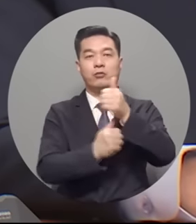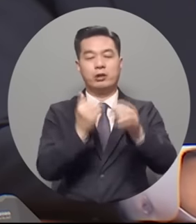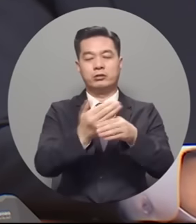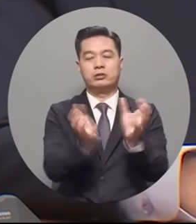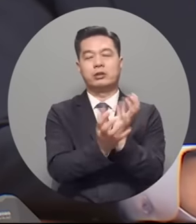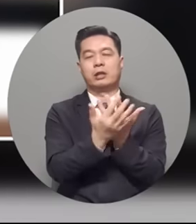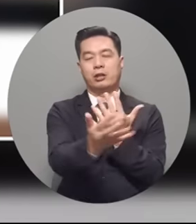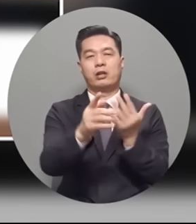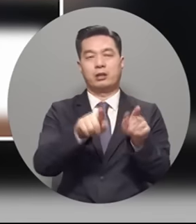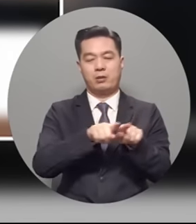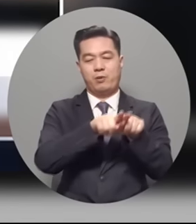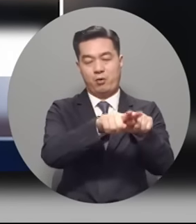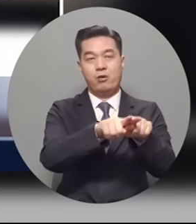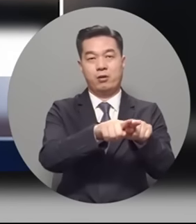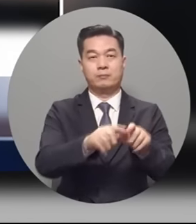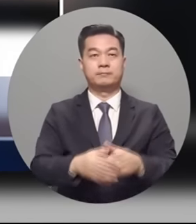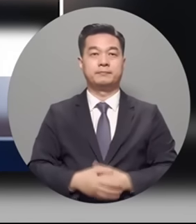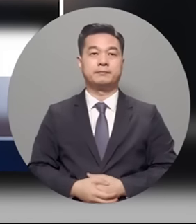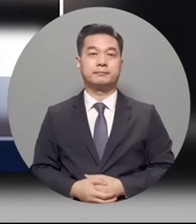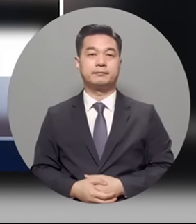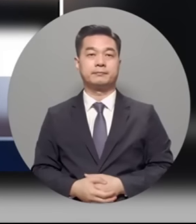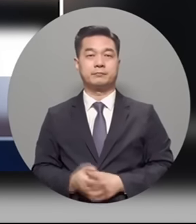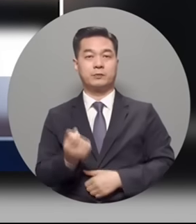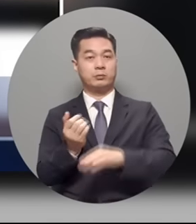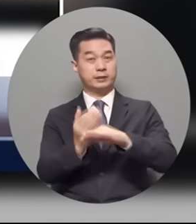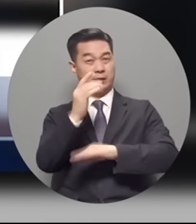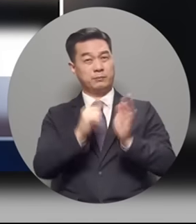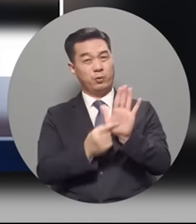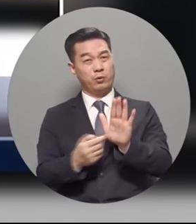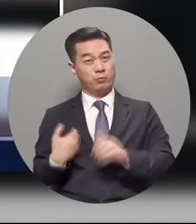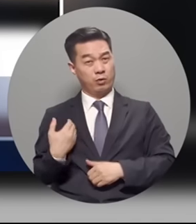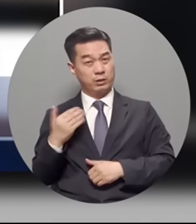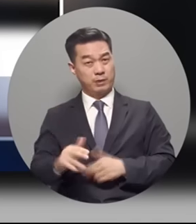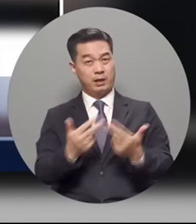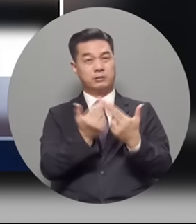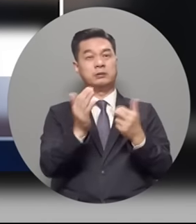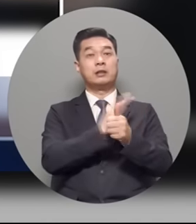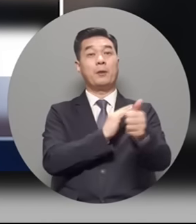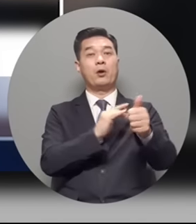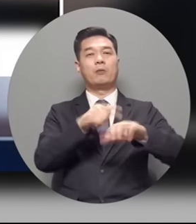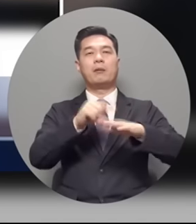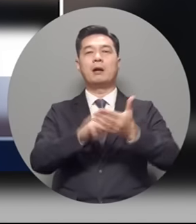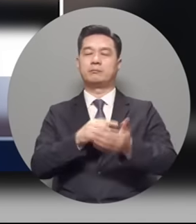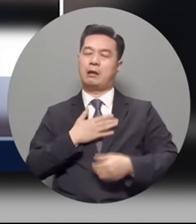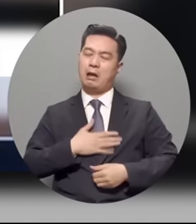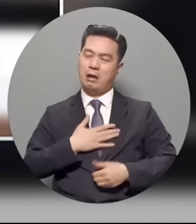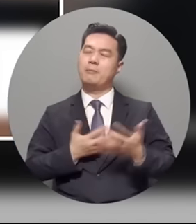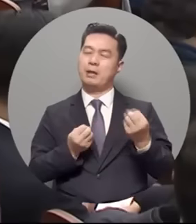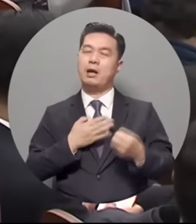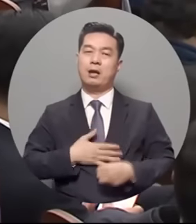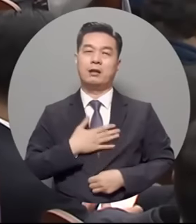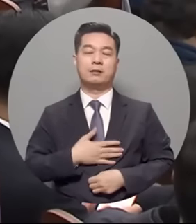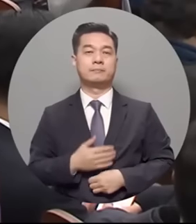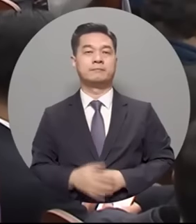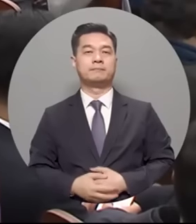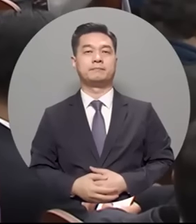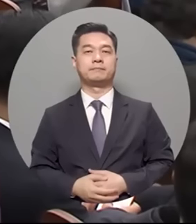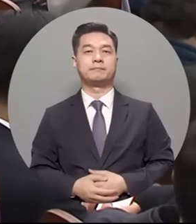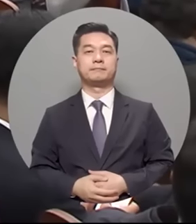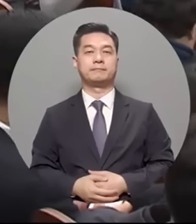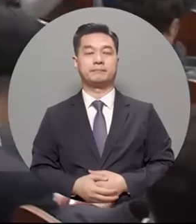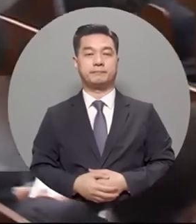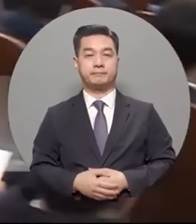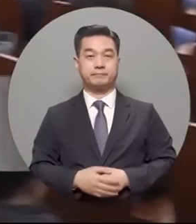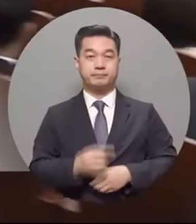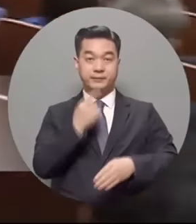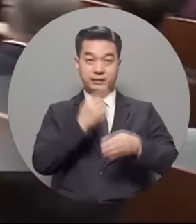최측근입니다. 조금 과도한 표현을 쓰겠지만 이재명 대표의 마음을 상당히 많이 읽고 있습니다. 민주당